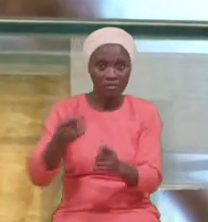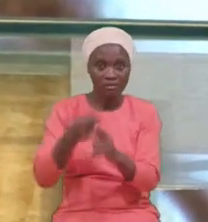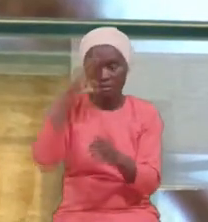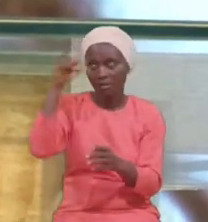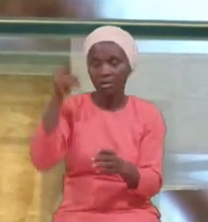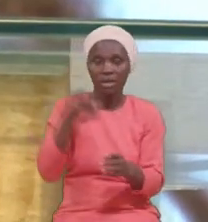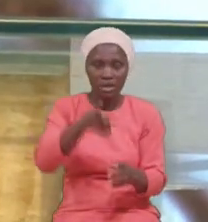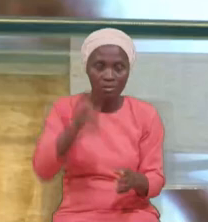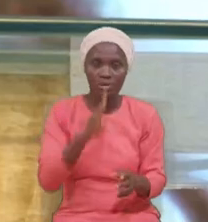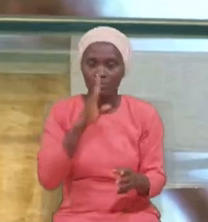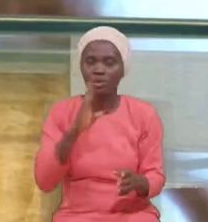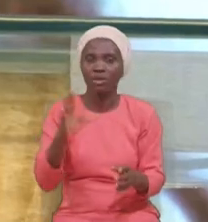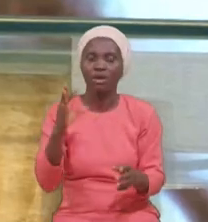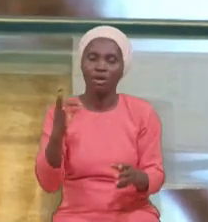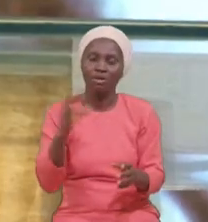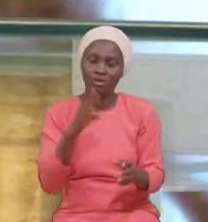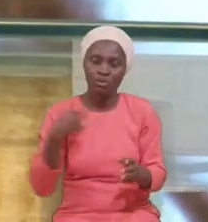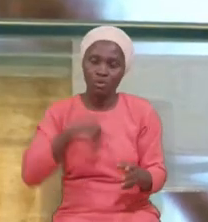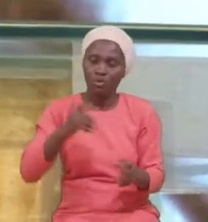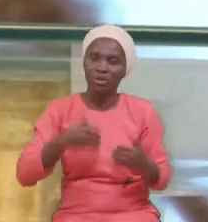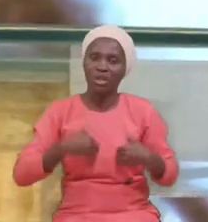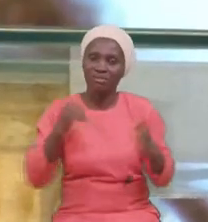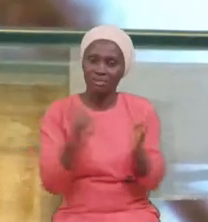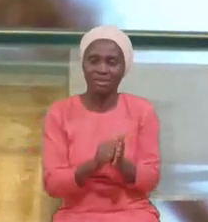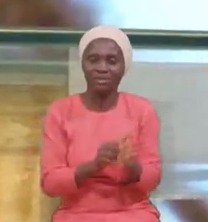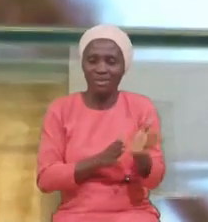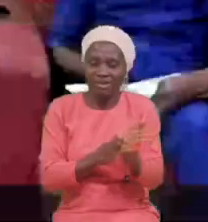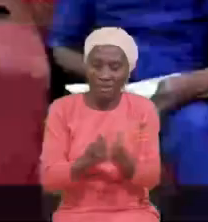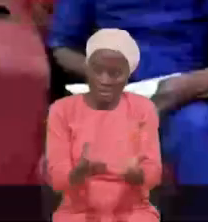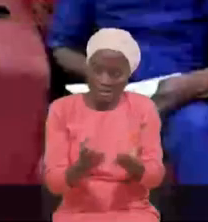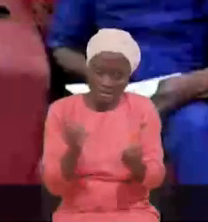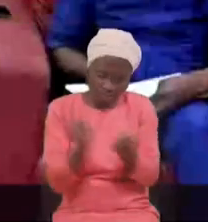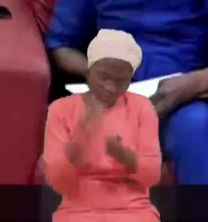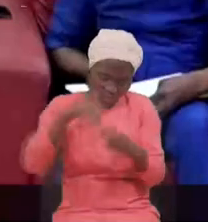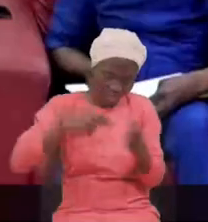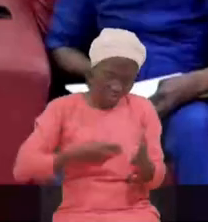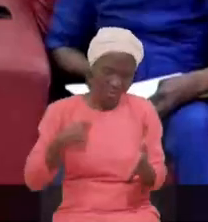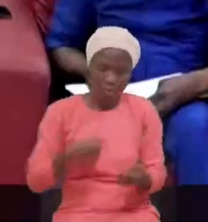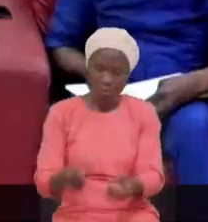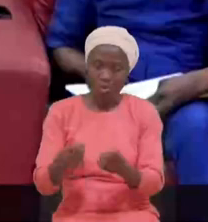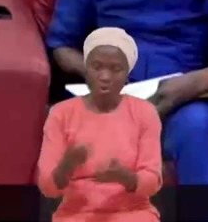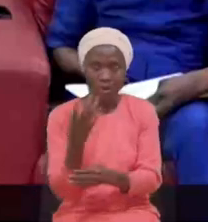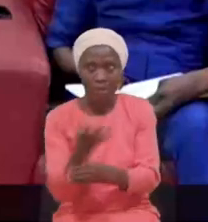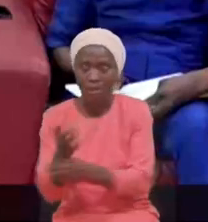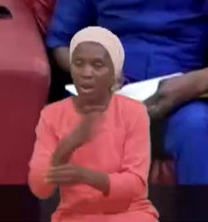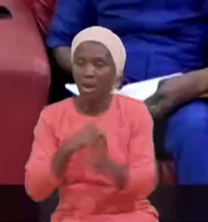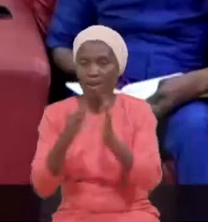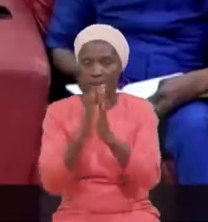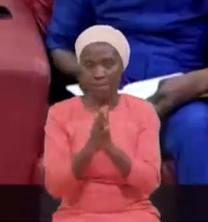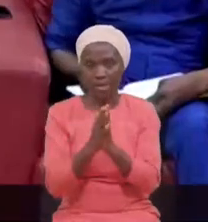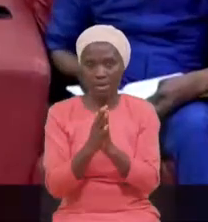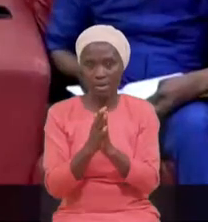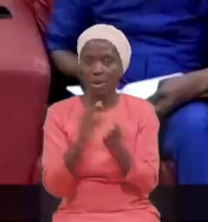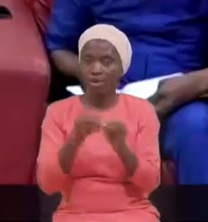faut qu'il y ait ce désir en nous, la décision en nous. Nous venons, nous le supplions et nous prions, c'est ce qu'il a